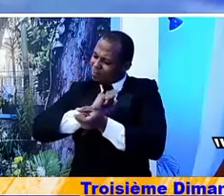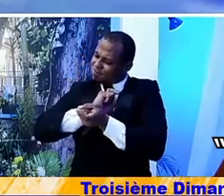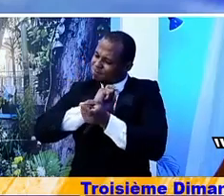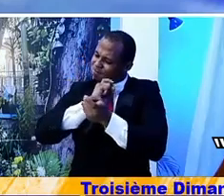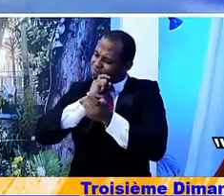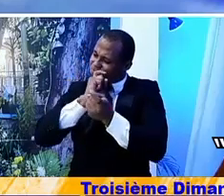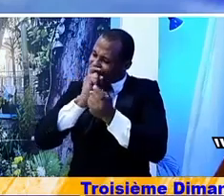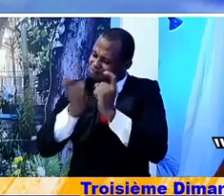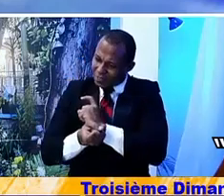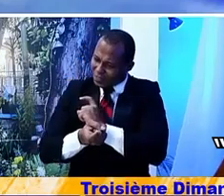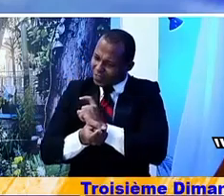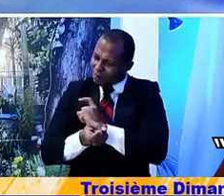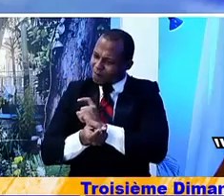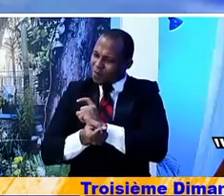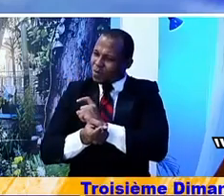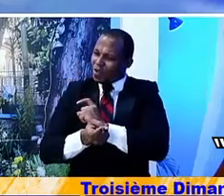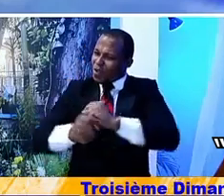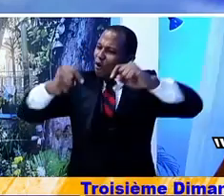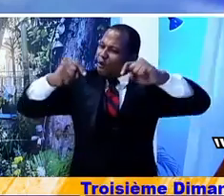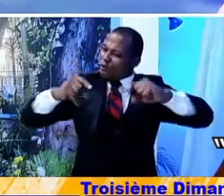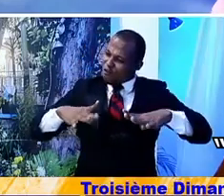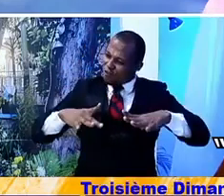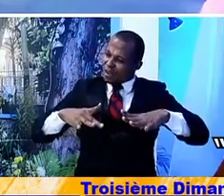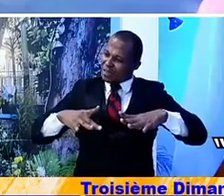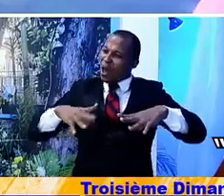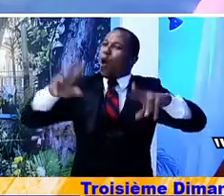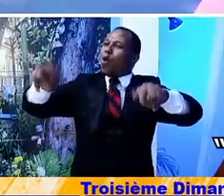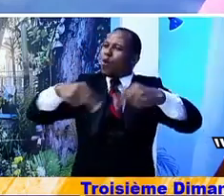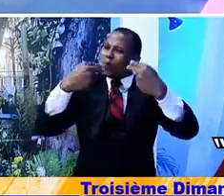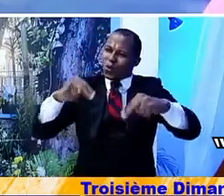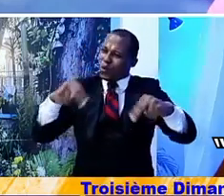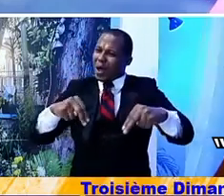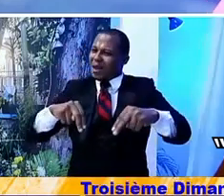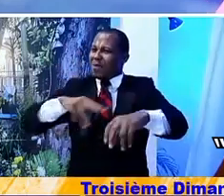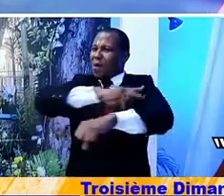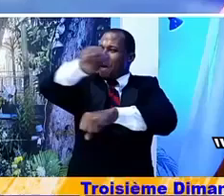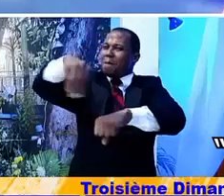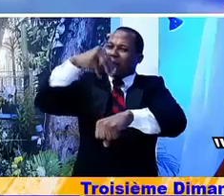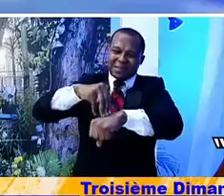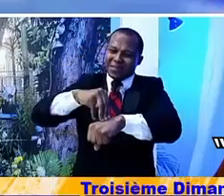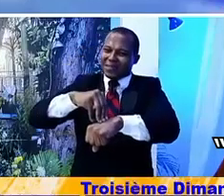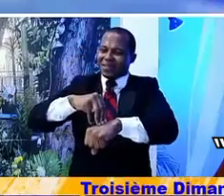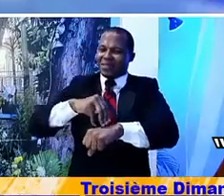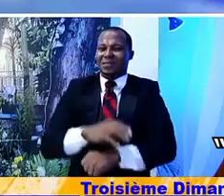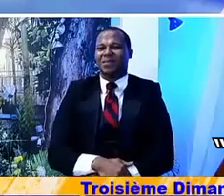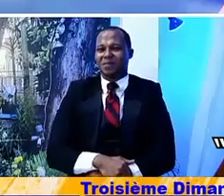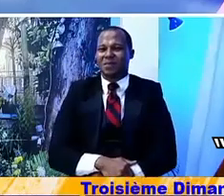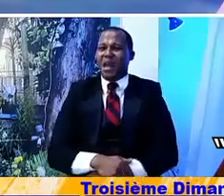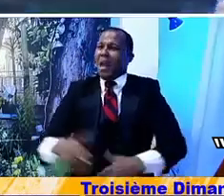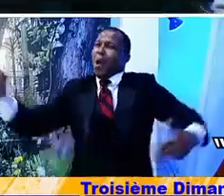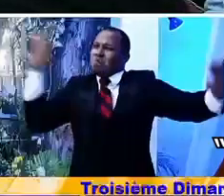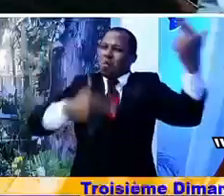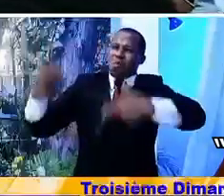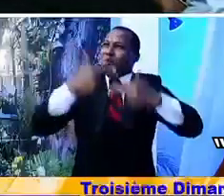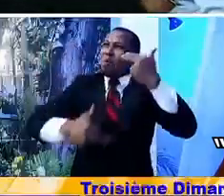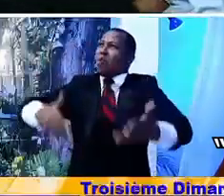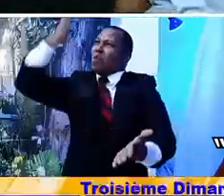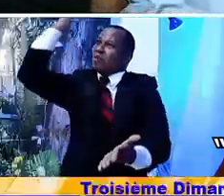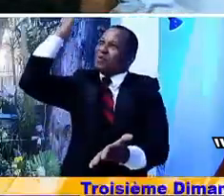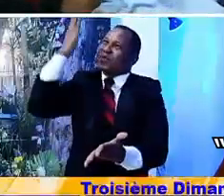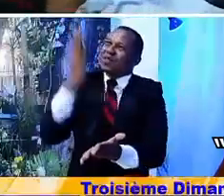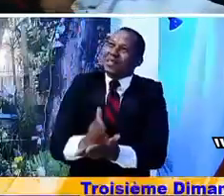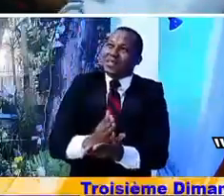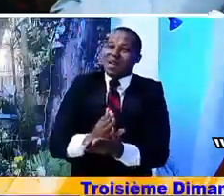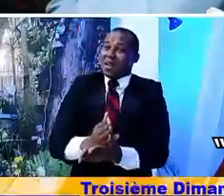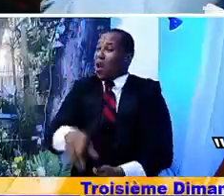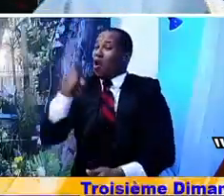rhumatissants. Nèg ravine avec nèg ti boîte à suspendre bataille. Ou ta ouais, ou t'es qu'à traverser village